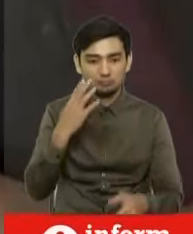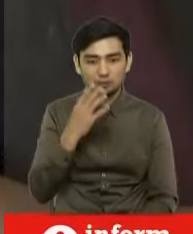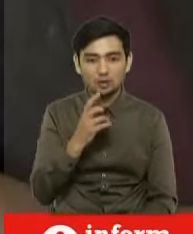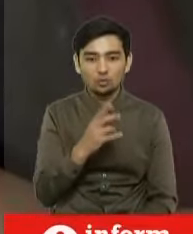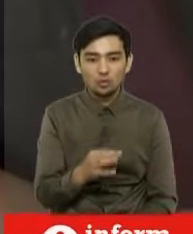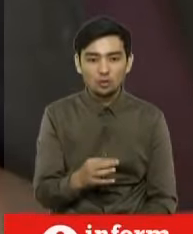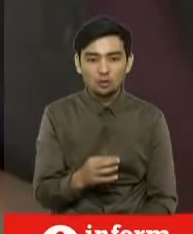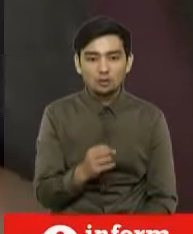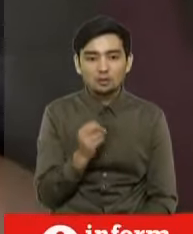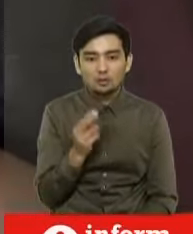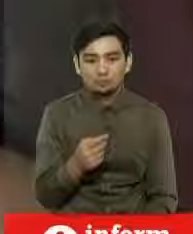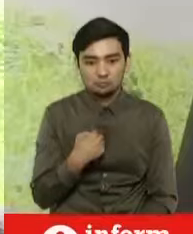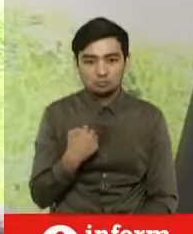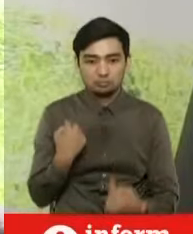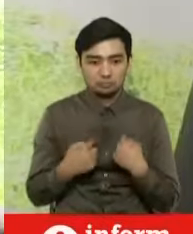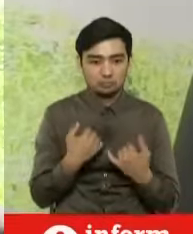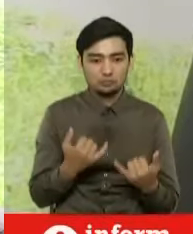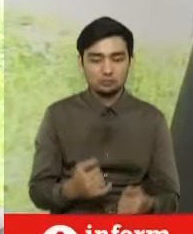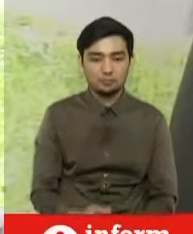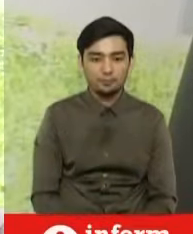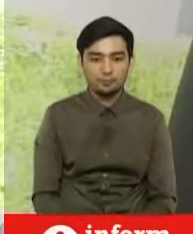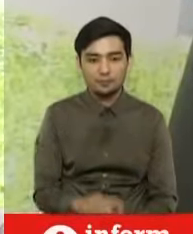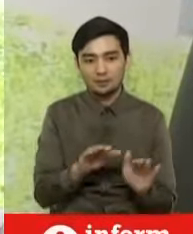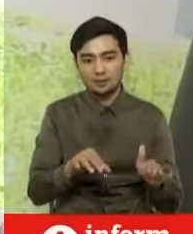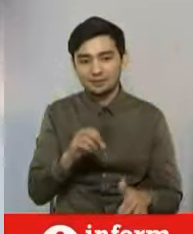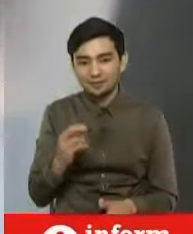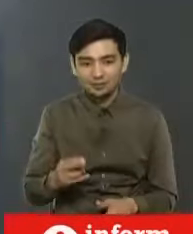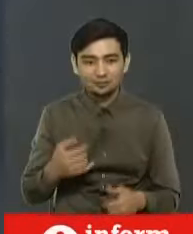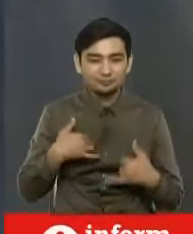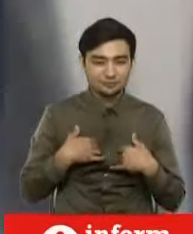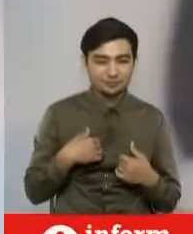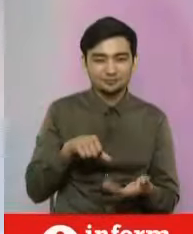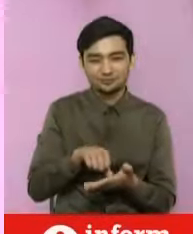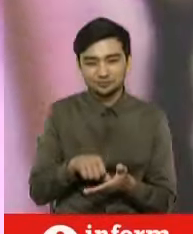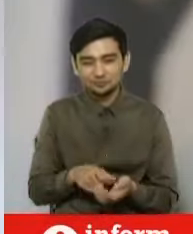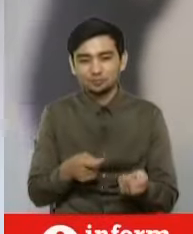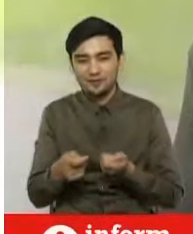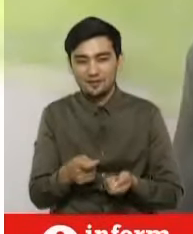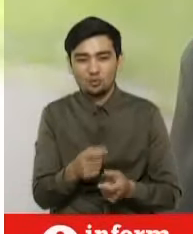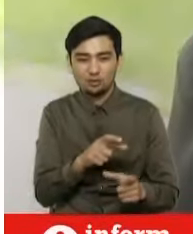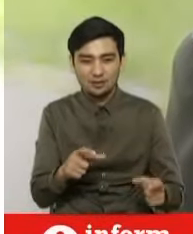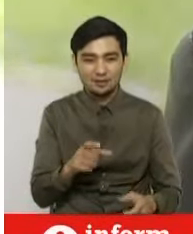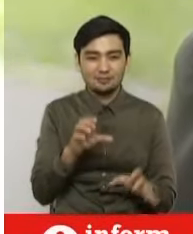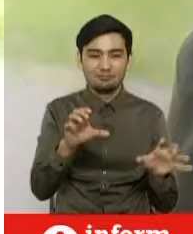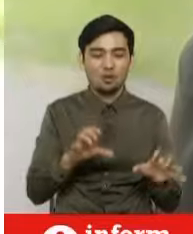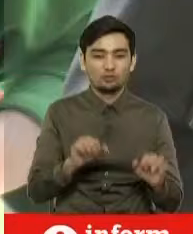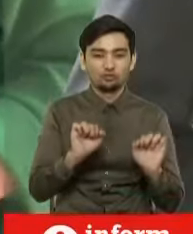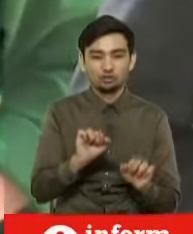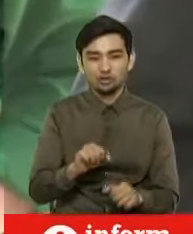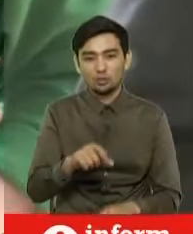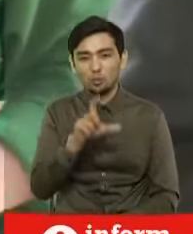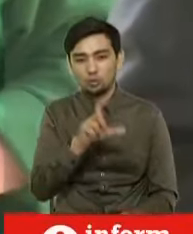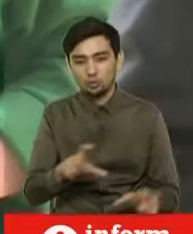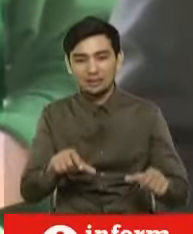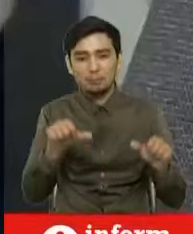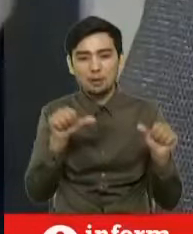ол қатты қиналып отыр. Ал балабақша меңгерушілердің ісімен айналысып жүрген заңгер адам құқықтары өрескел